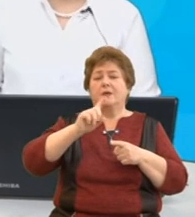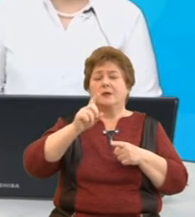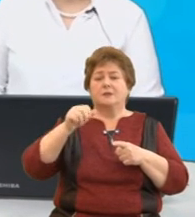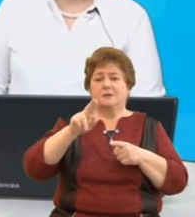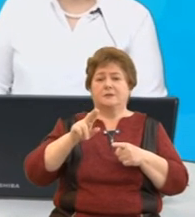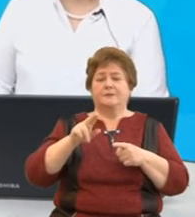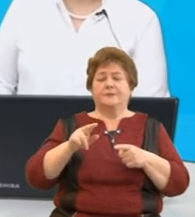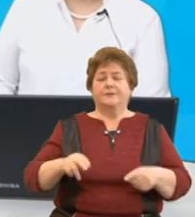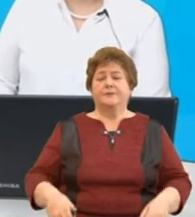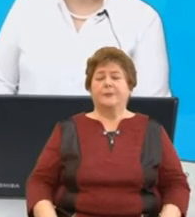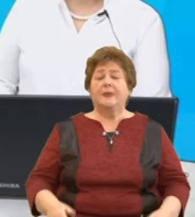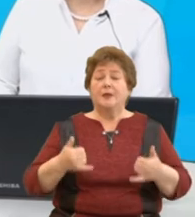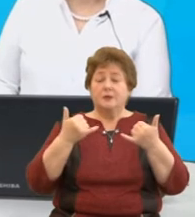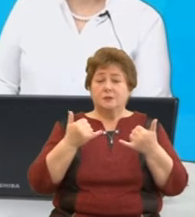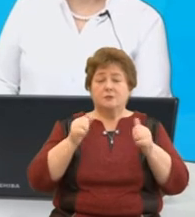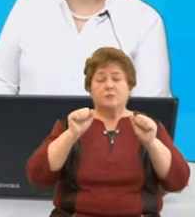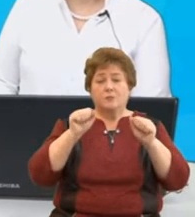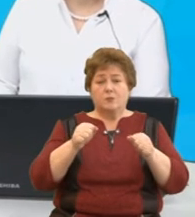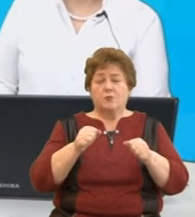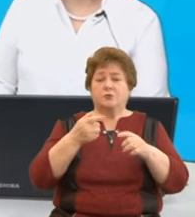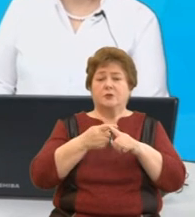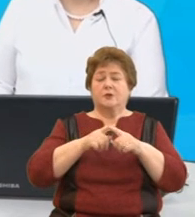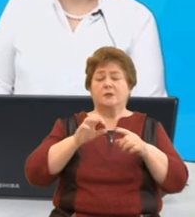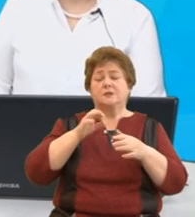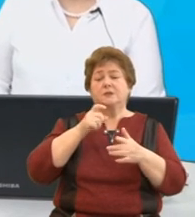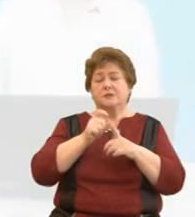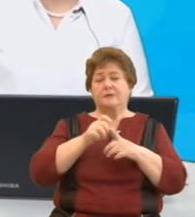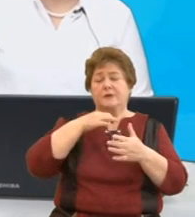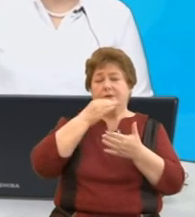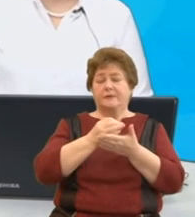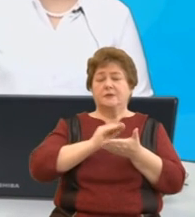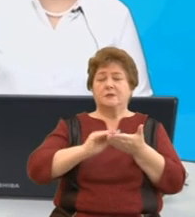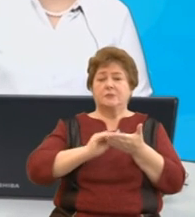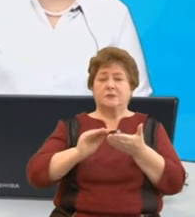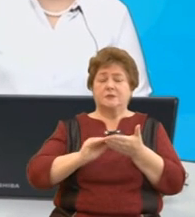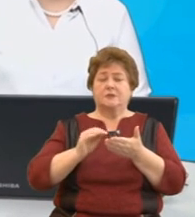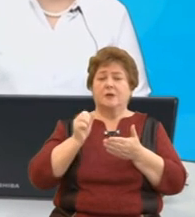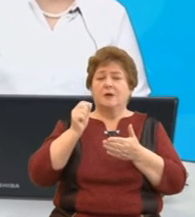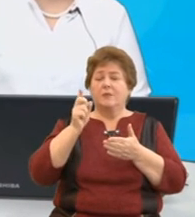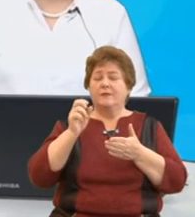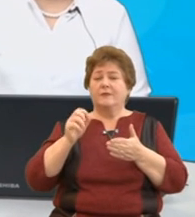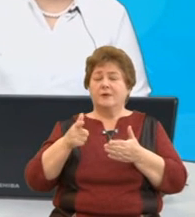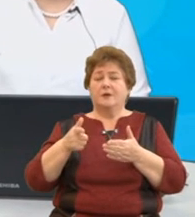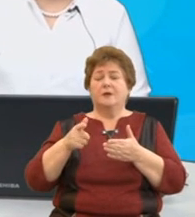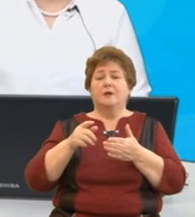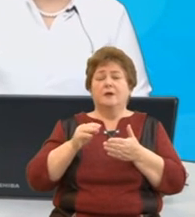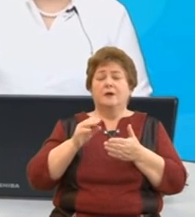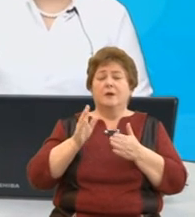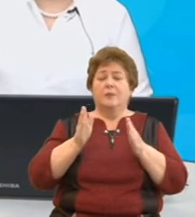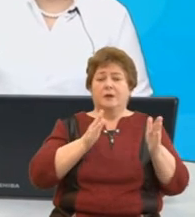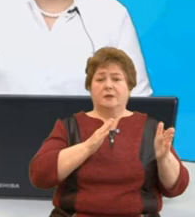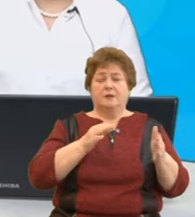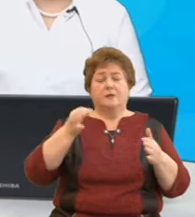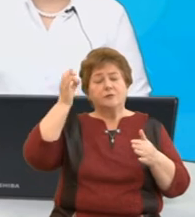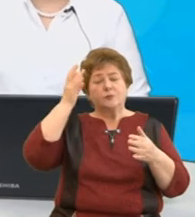так я смогу все эти слова ответы записать в алфавитном порядке давайте